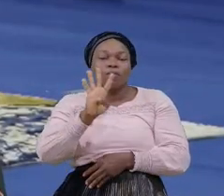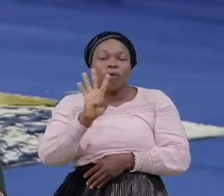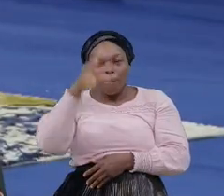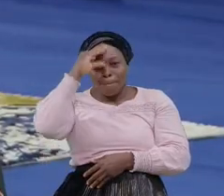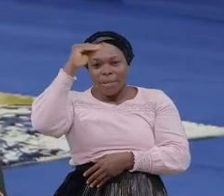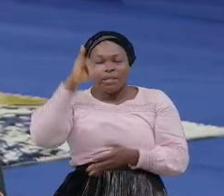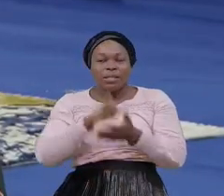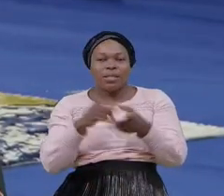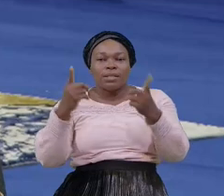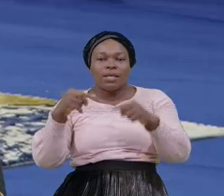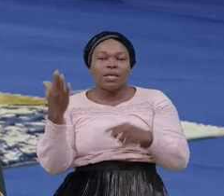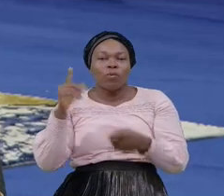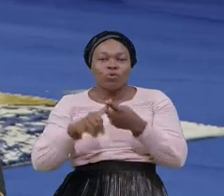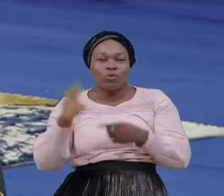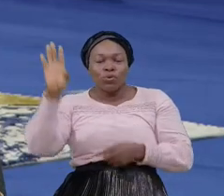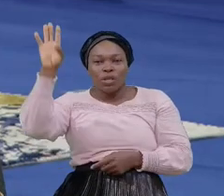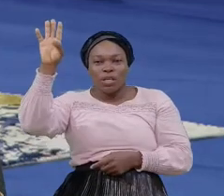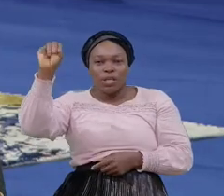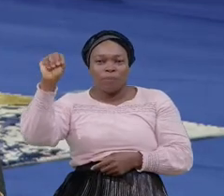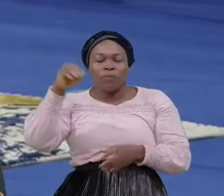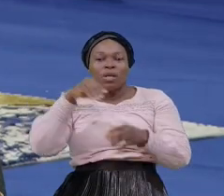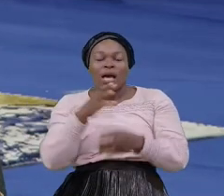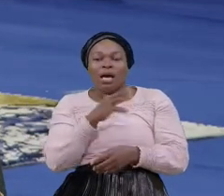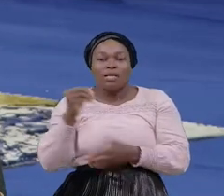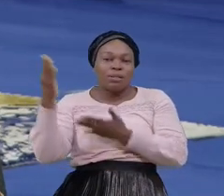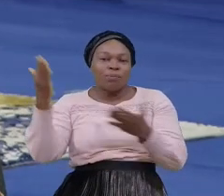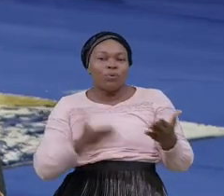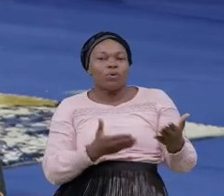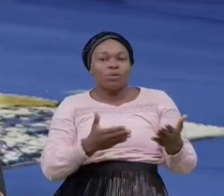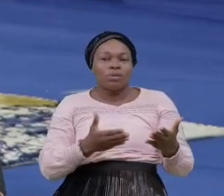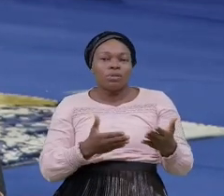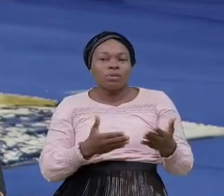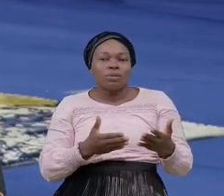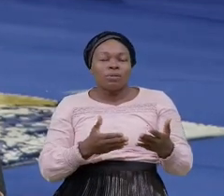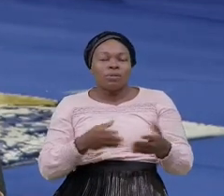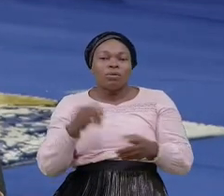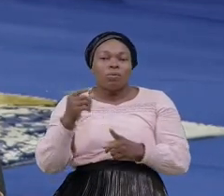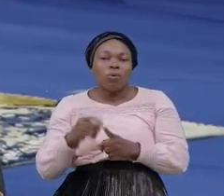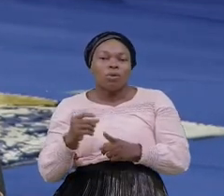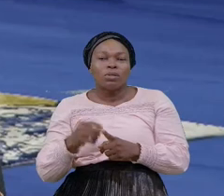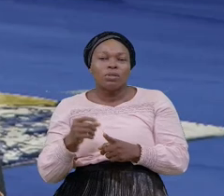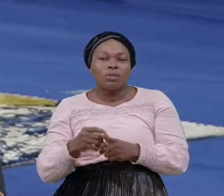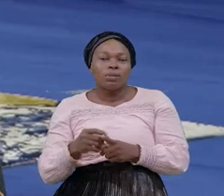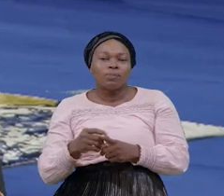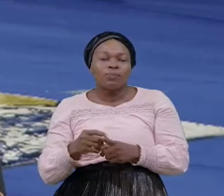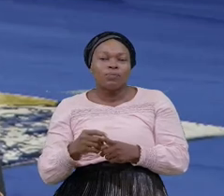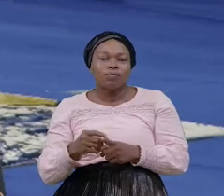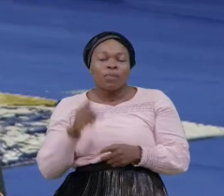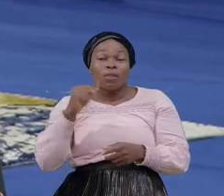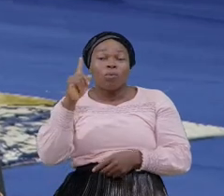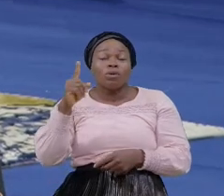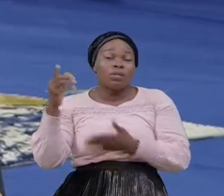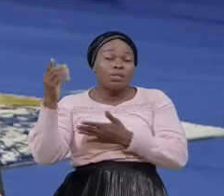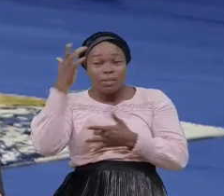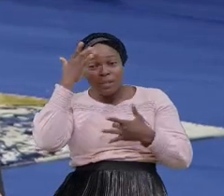ces quatre hommes qui sont venus au Seigneur et ont apporté quelqu'un qui est malade.